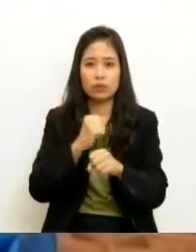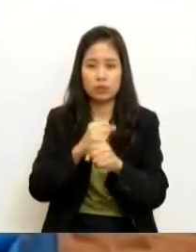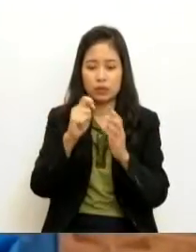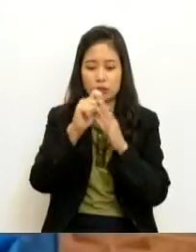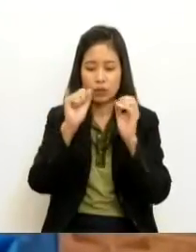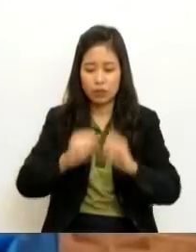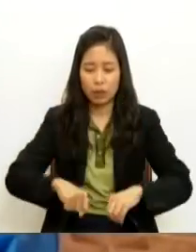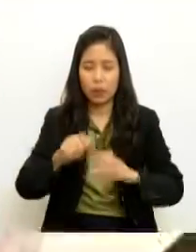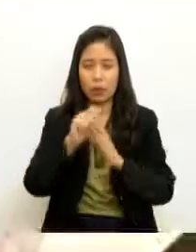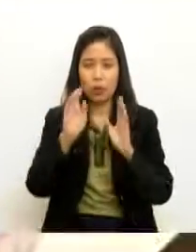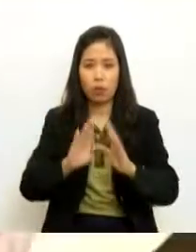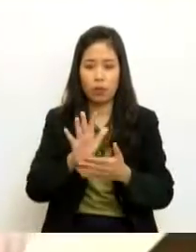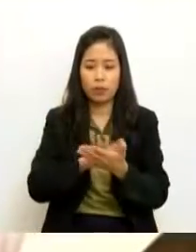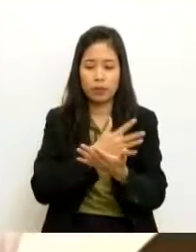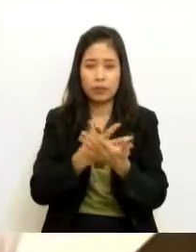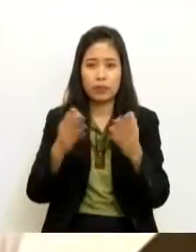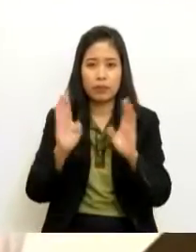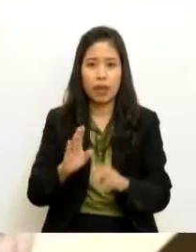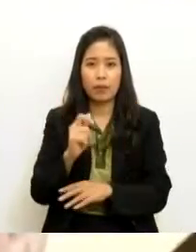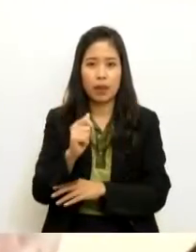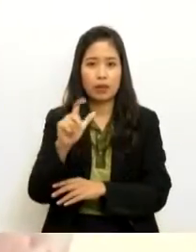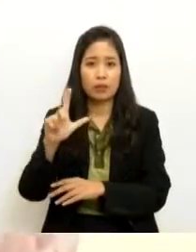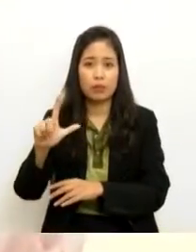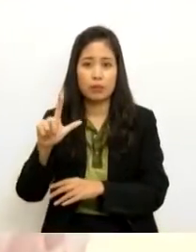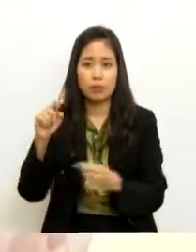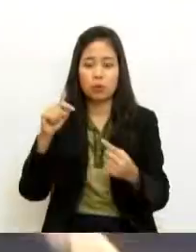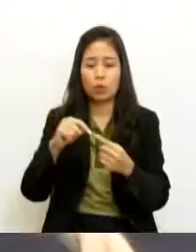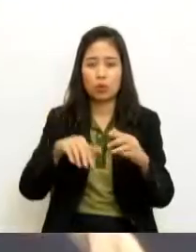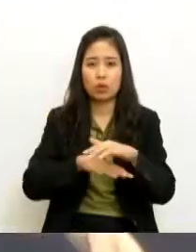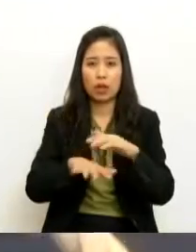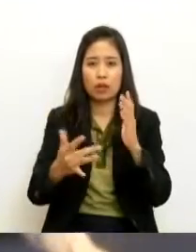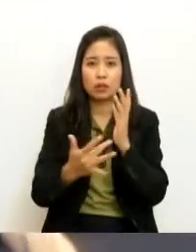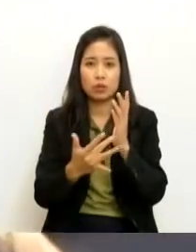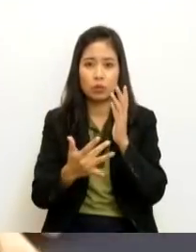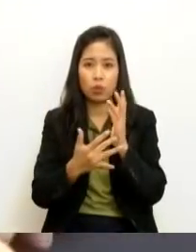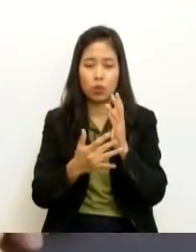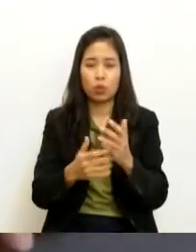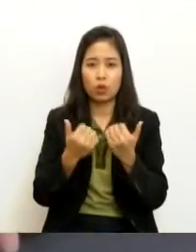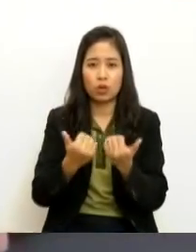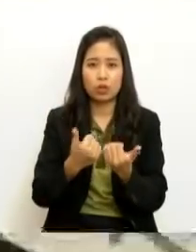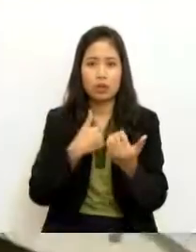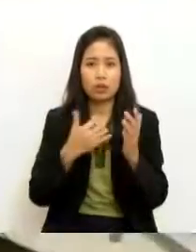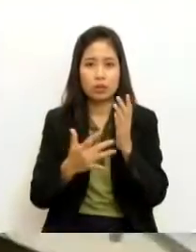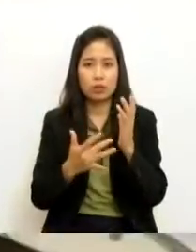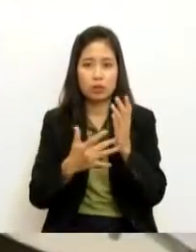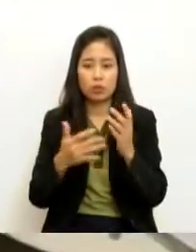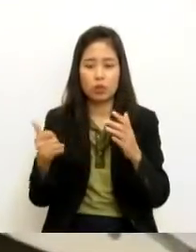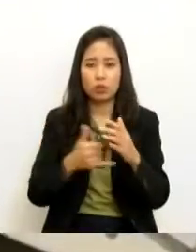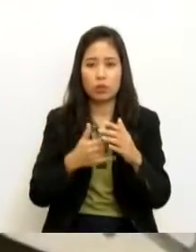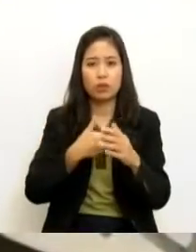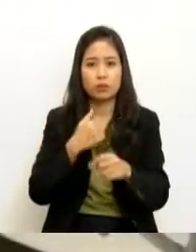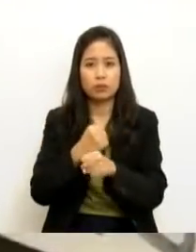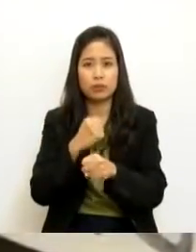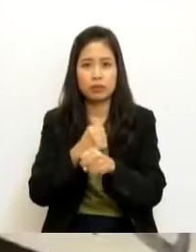การจัดการเรียนรู้แบบ Active Learning บนฐานเทคโนโลยีให้นักเรียนได้เรียนรู้ด้วยตนเองซึ่งการพัฒน